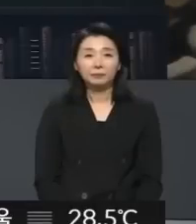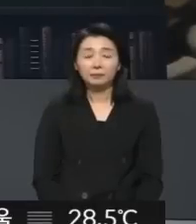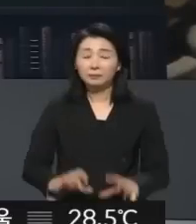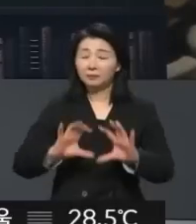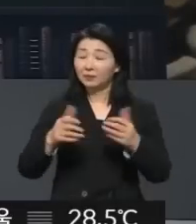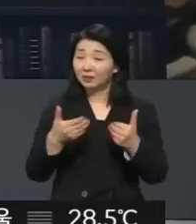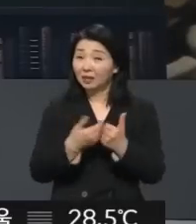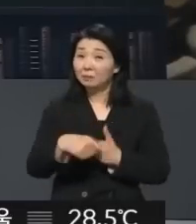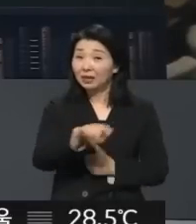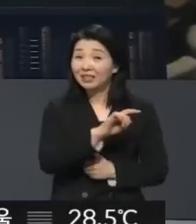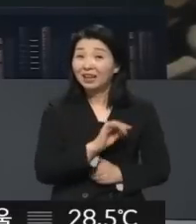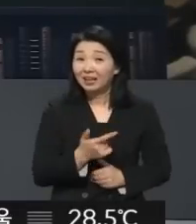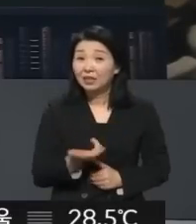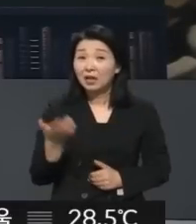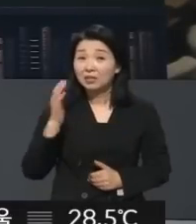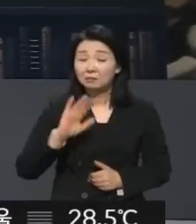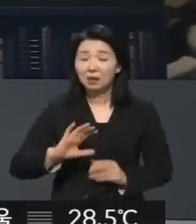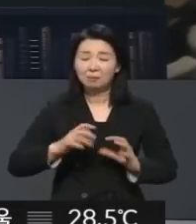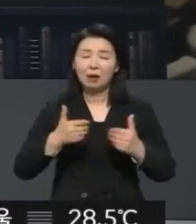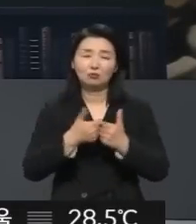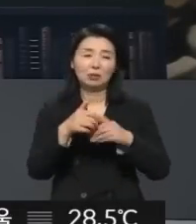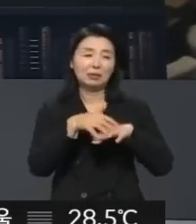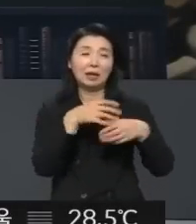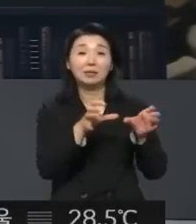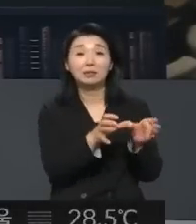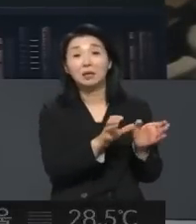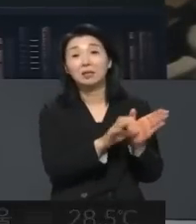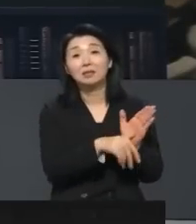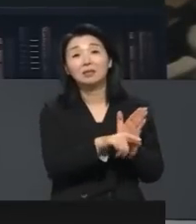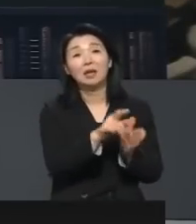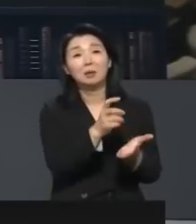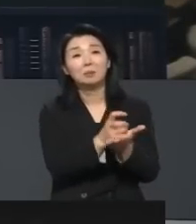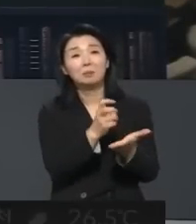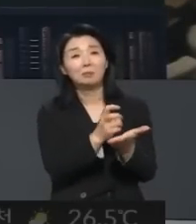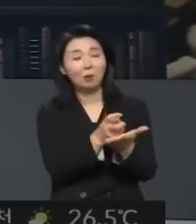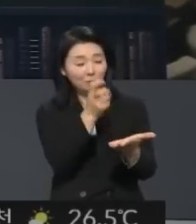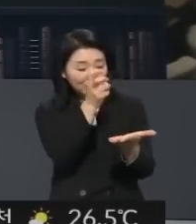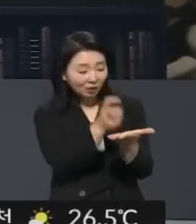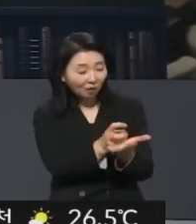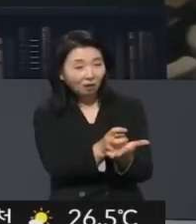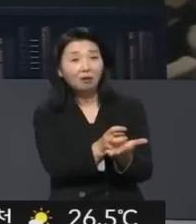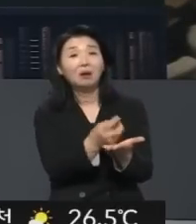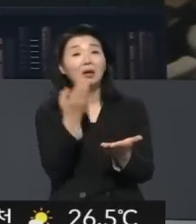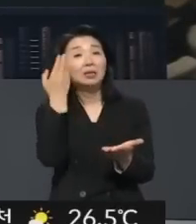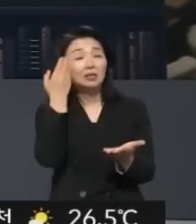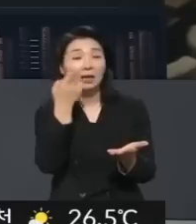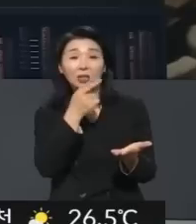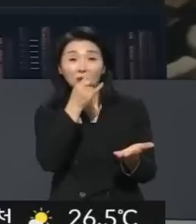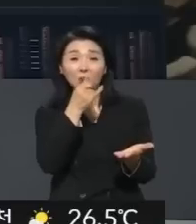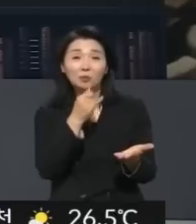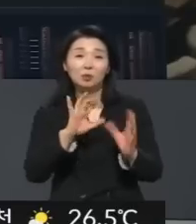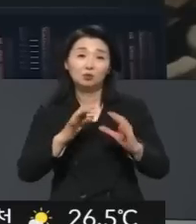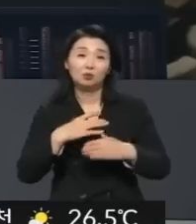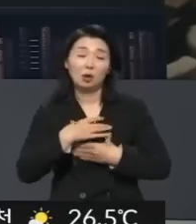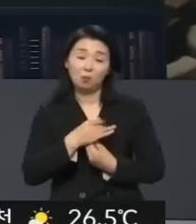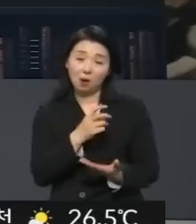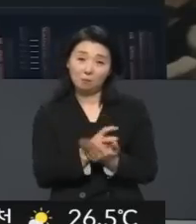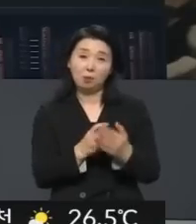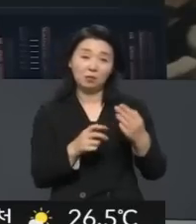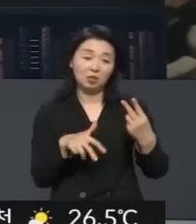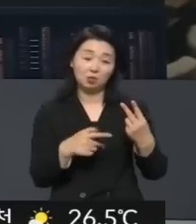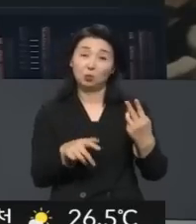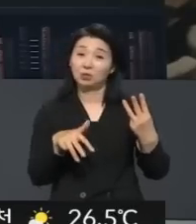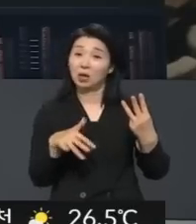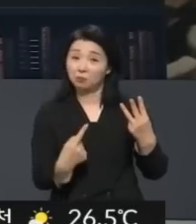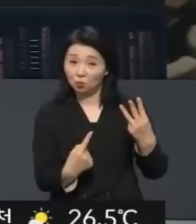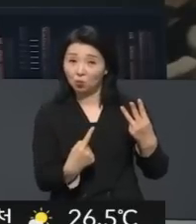반국가 세력은 아니지만요. 반국가 단체의 경우에는 법에 정해져 있는 개념입니다. 국가보안법 2조와